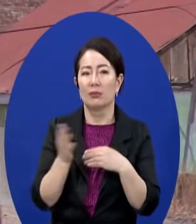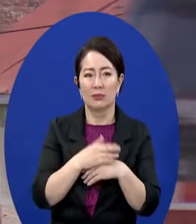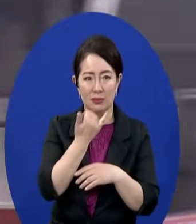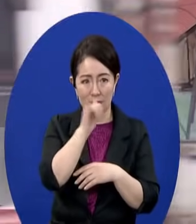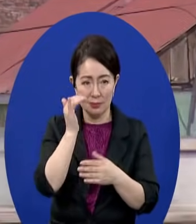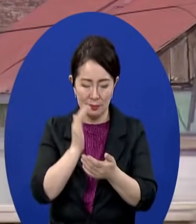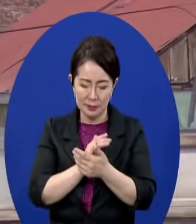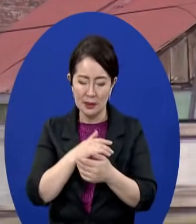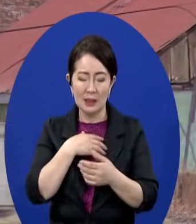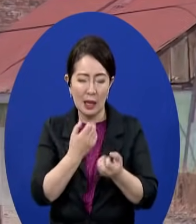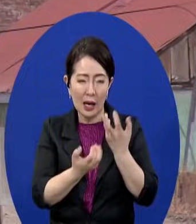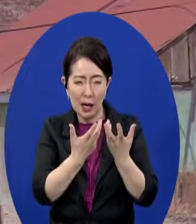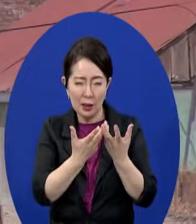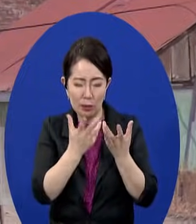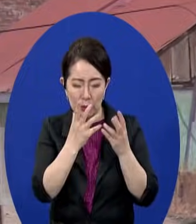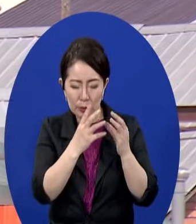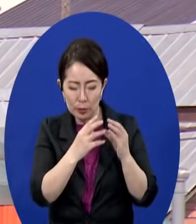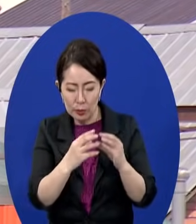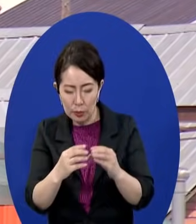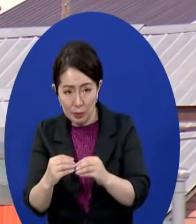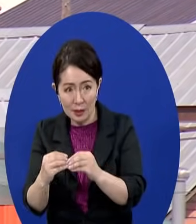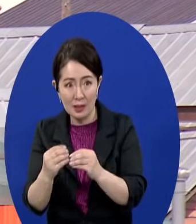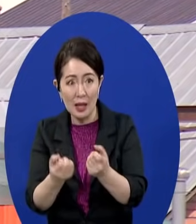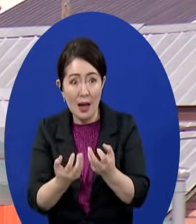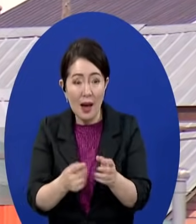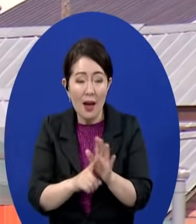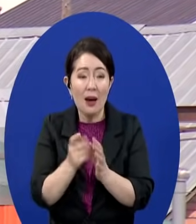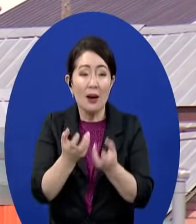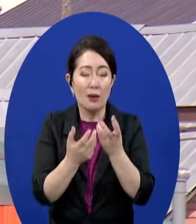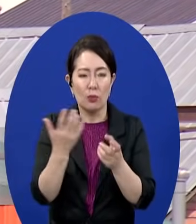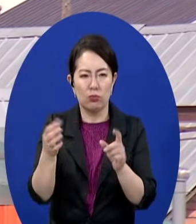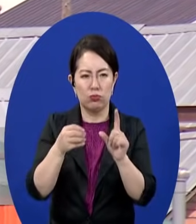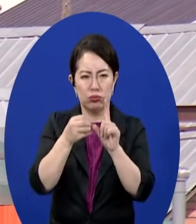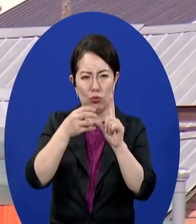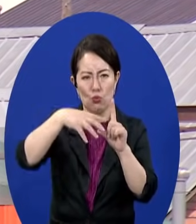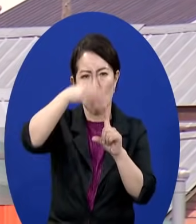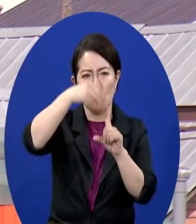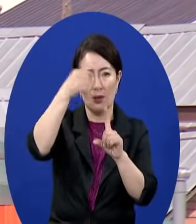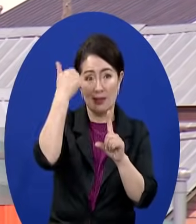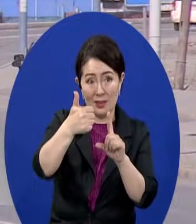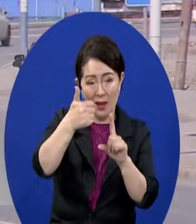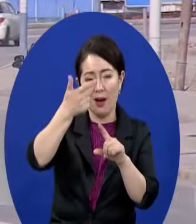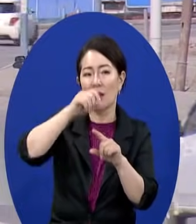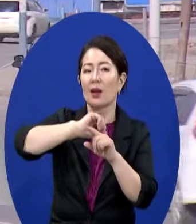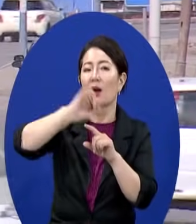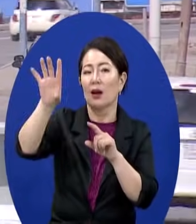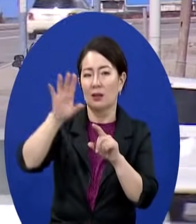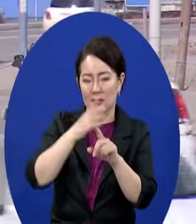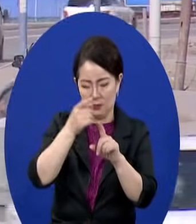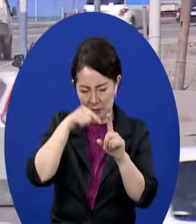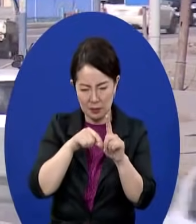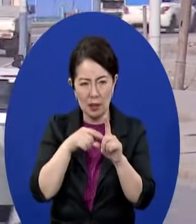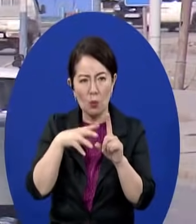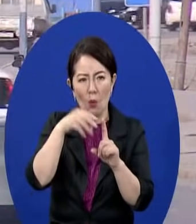ихэнх болон дуус хүртэл гал бүхөх үед угарийнхийн хамгийн хялгардаг. Энэ үед яндангийн таталт сайн байвал гадаад орчиндөө цацагдаж сарнидаг.